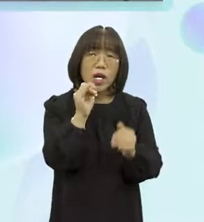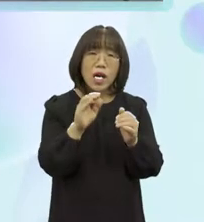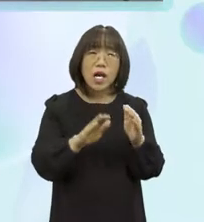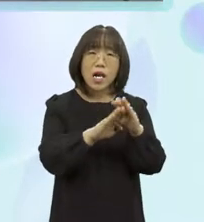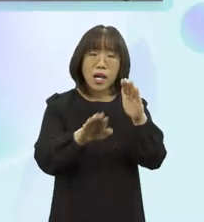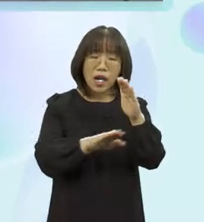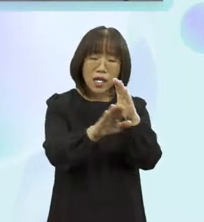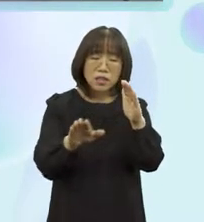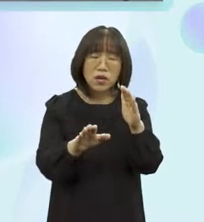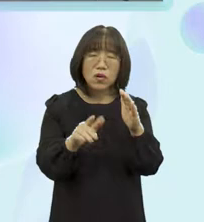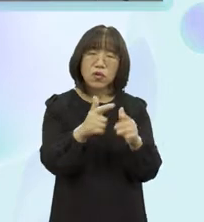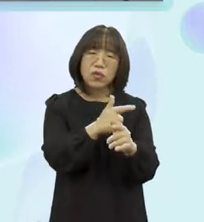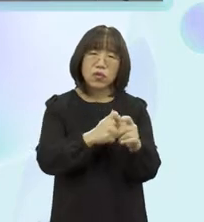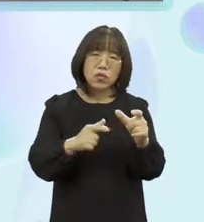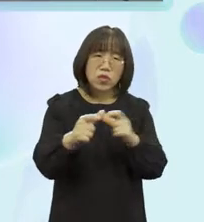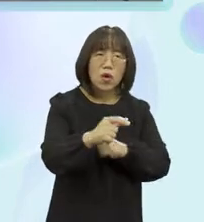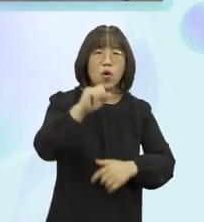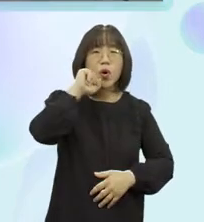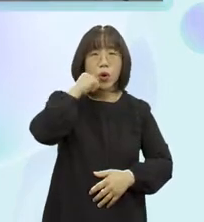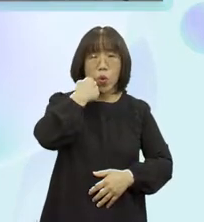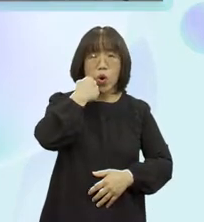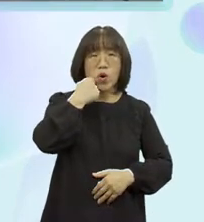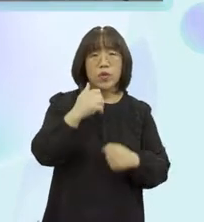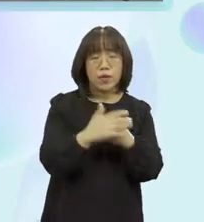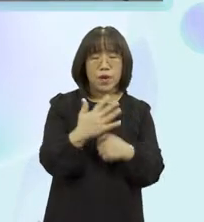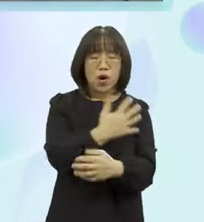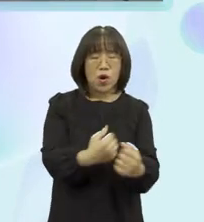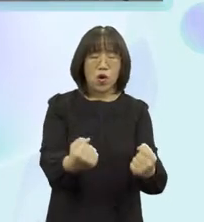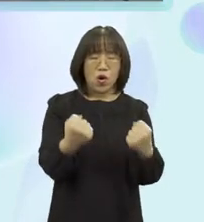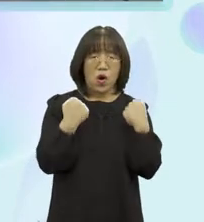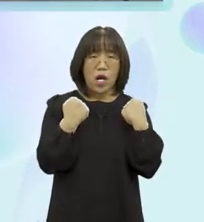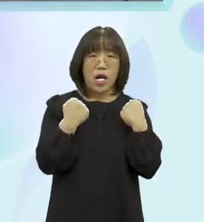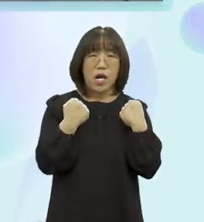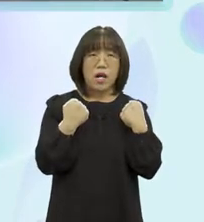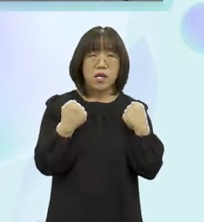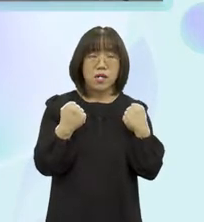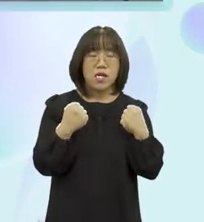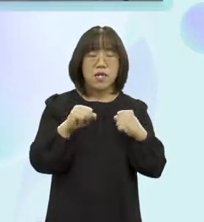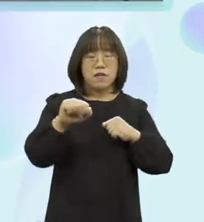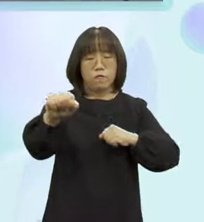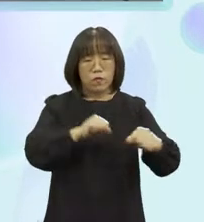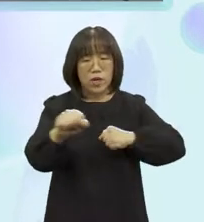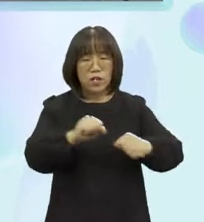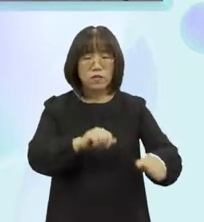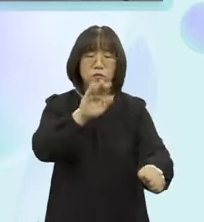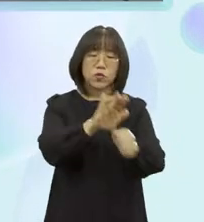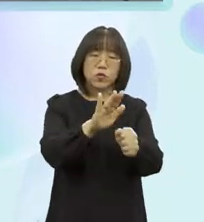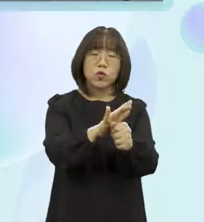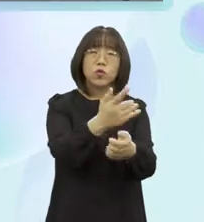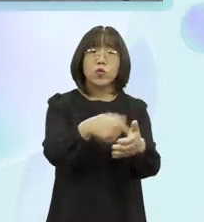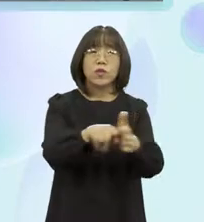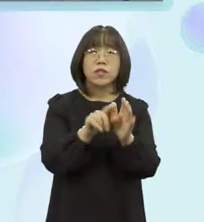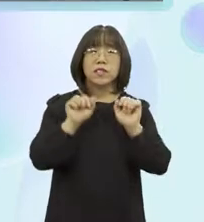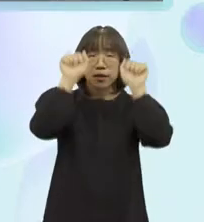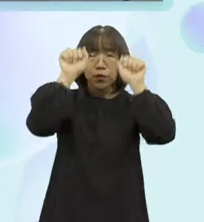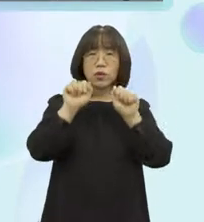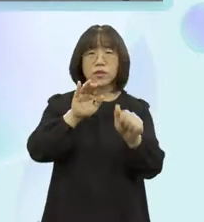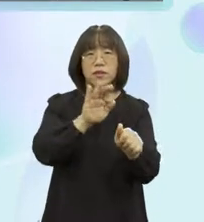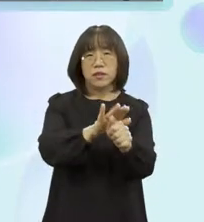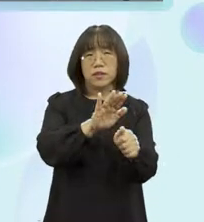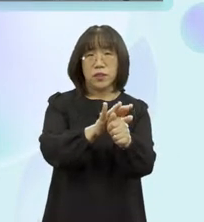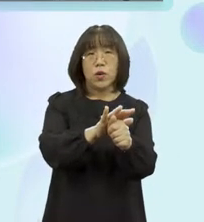어려울 텐데요 이에 강서구가 저소득 가정 아이들의 건강과 활력 증진을 위해 스포츠 활동 지원에